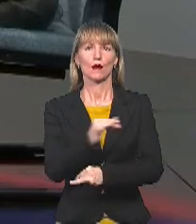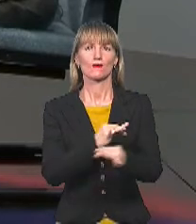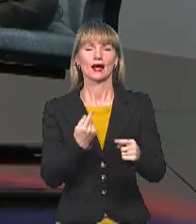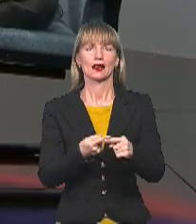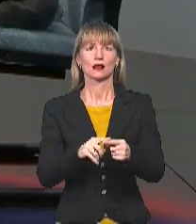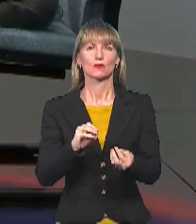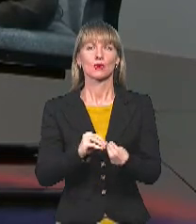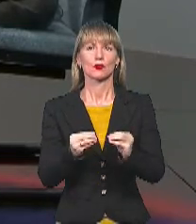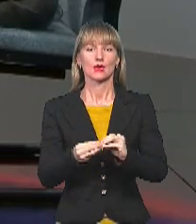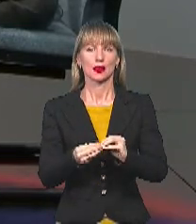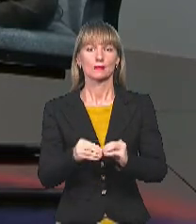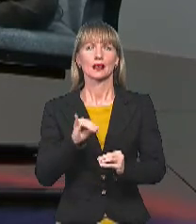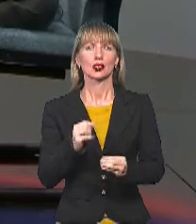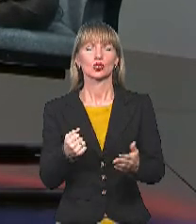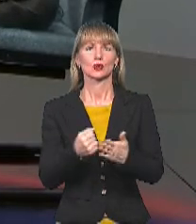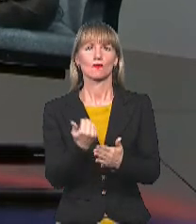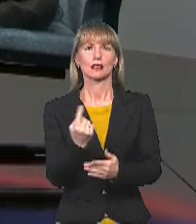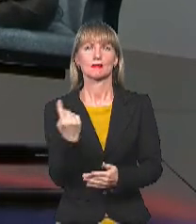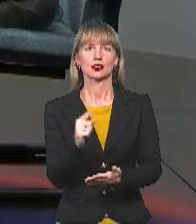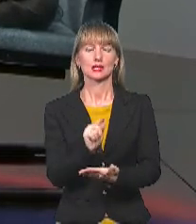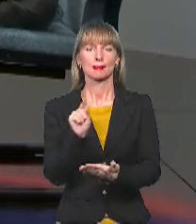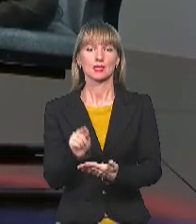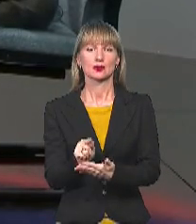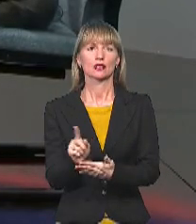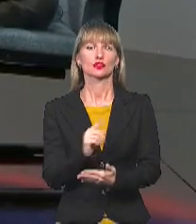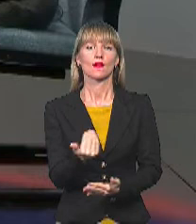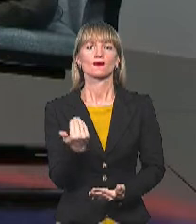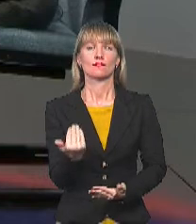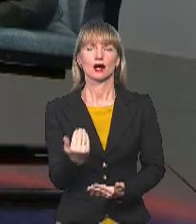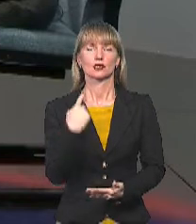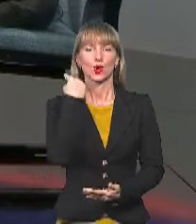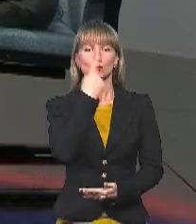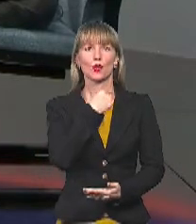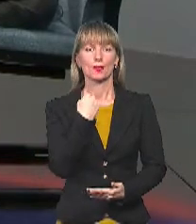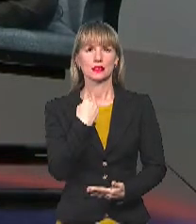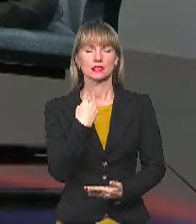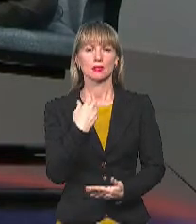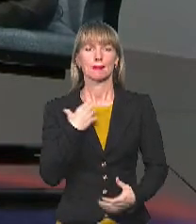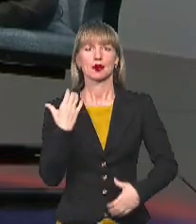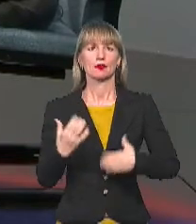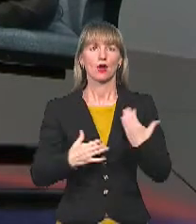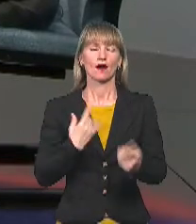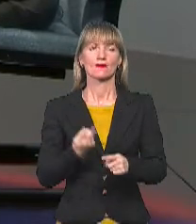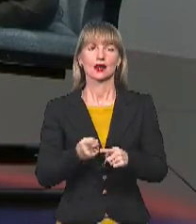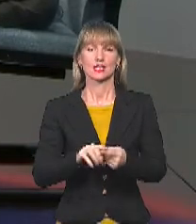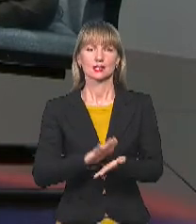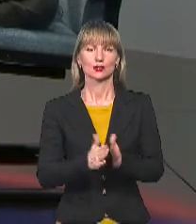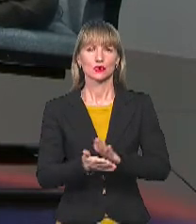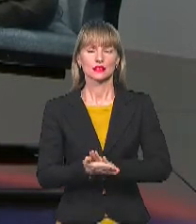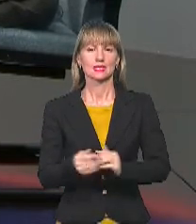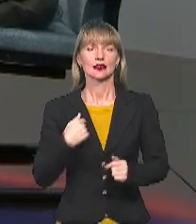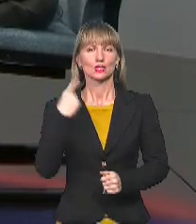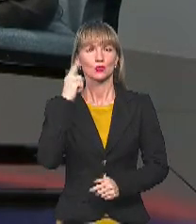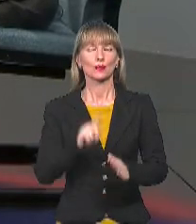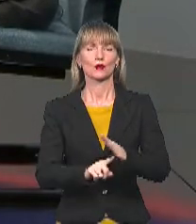цієї проблеми. І до вас перше запитання. Що вас особисто тривожить у цій ситуації? Ну, я думаю,